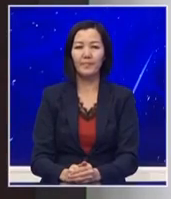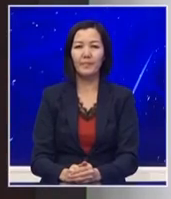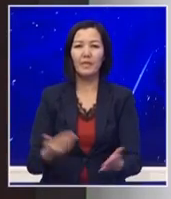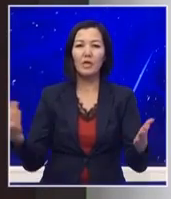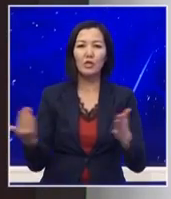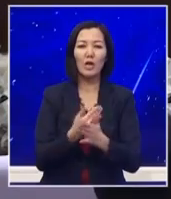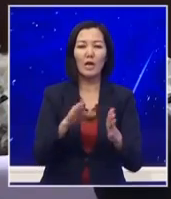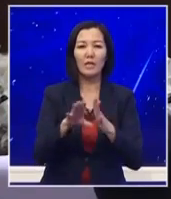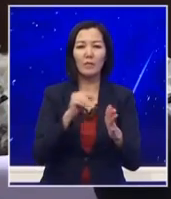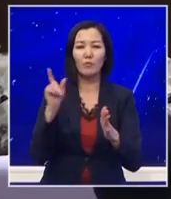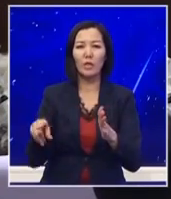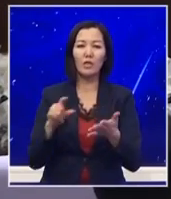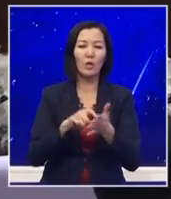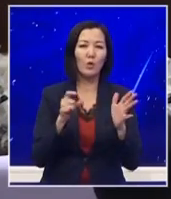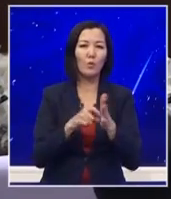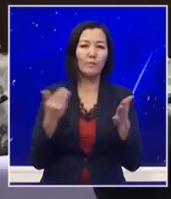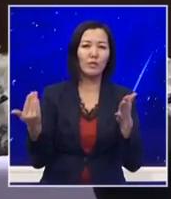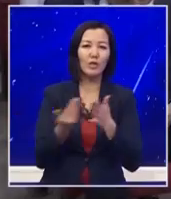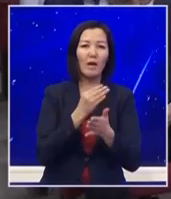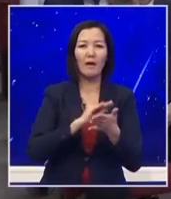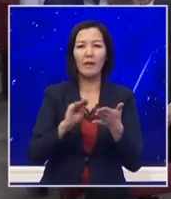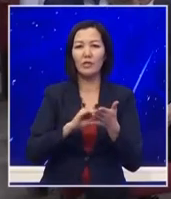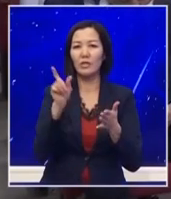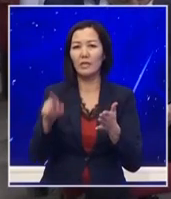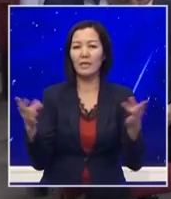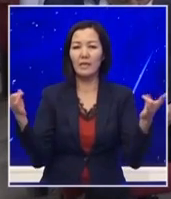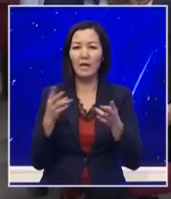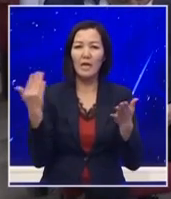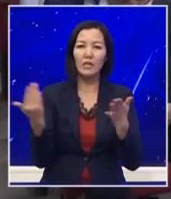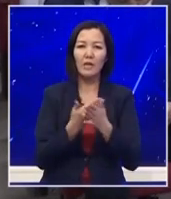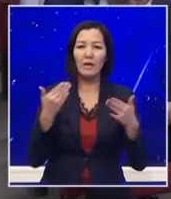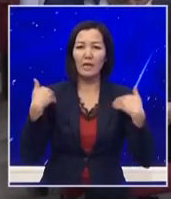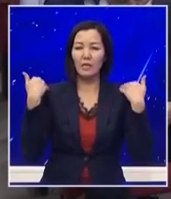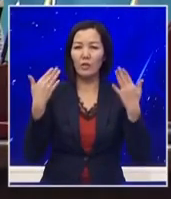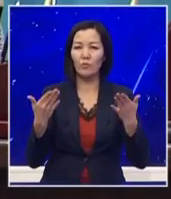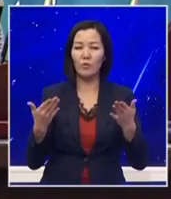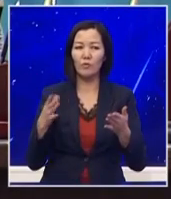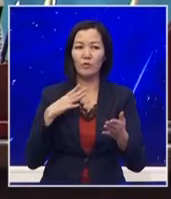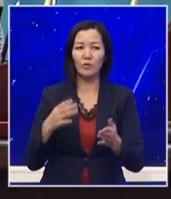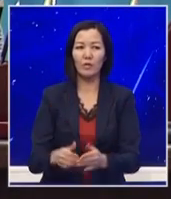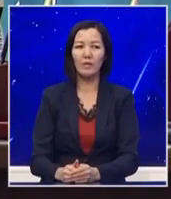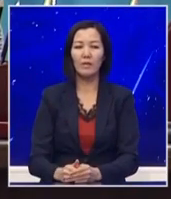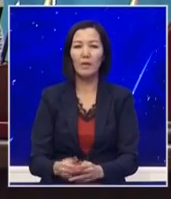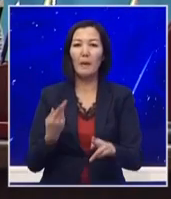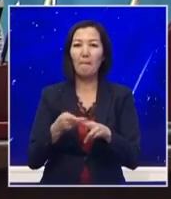Жаңа депутаттық корпус, жаңа хатшы керек. Амандық Баталов жаңа кандидатура ұсынды. Бұл жұмыс